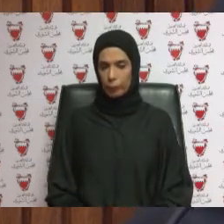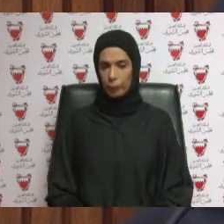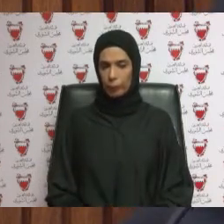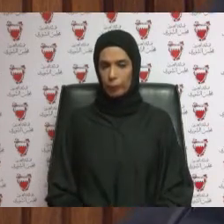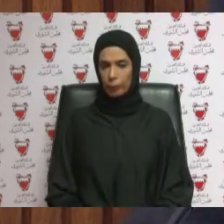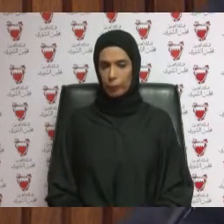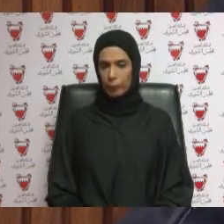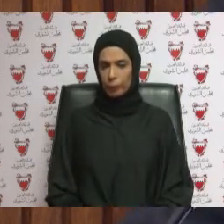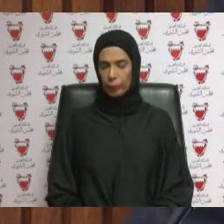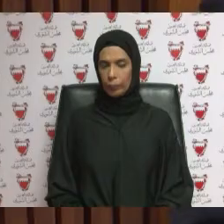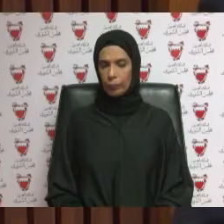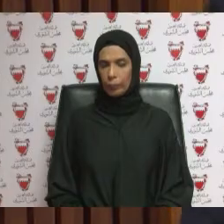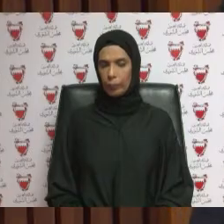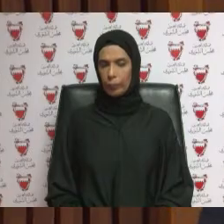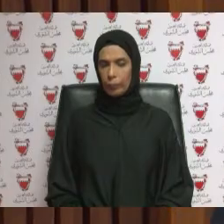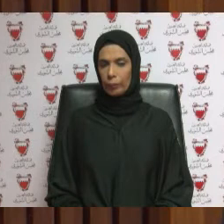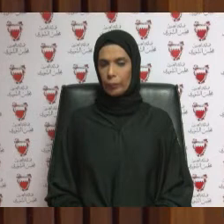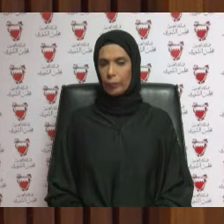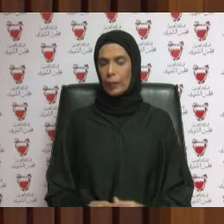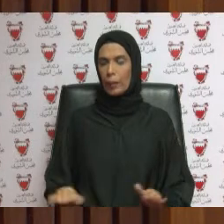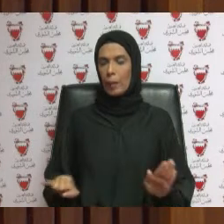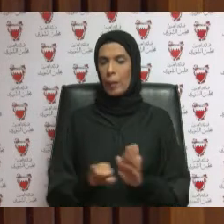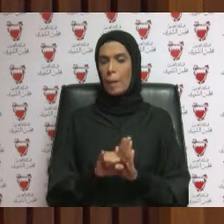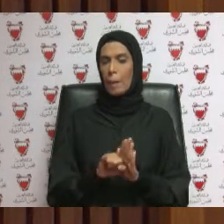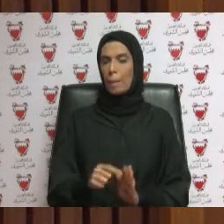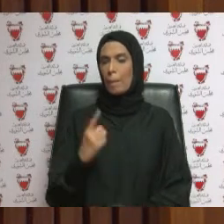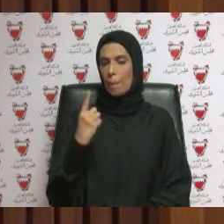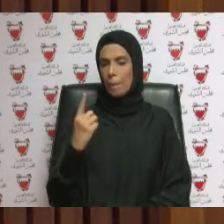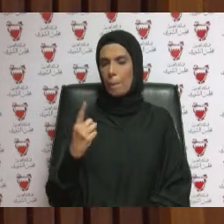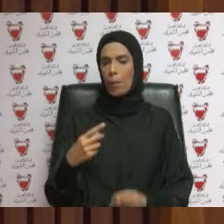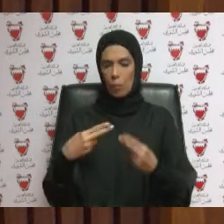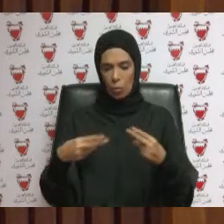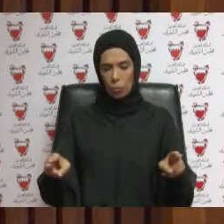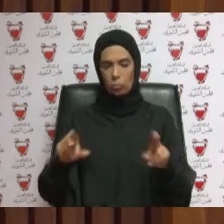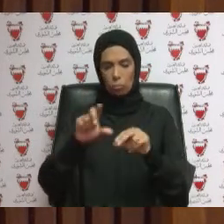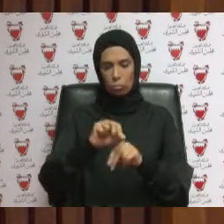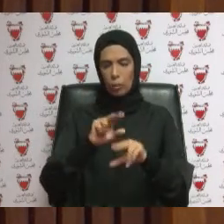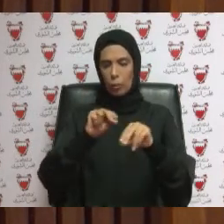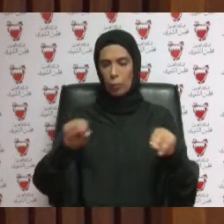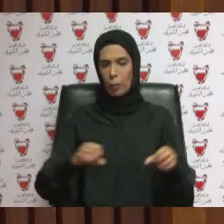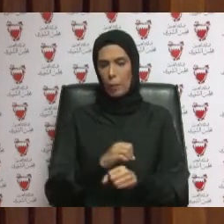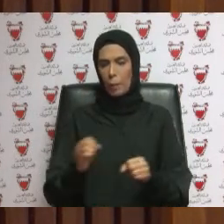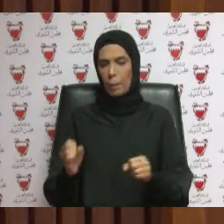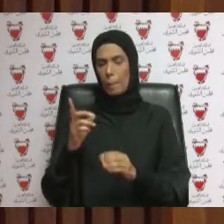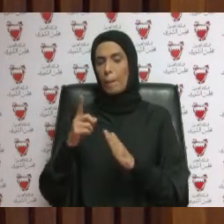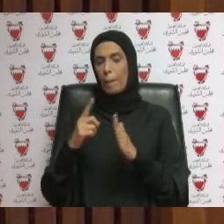اللي بعده. المادة الأولى، الموافقة على مقدمة المادة كما وردت في مشروع القانون.